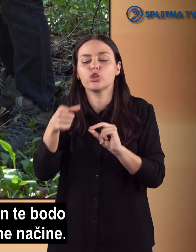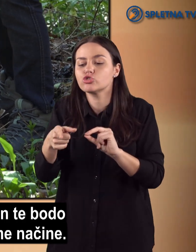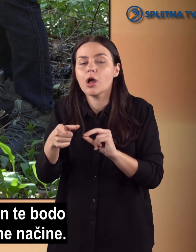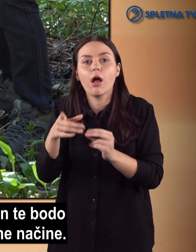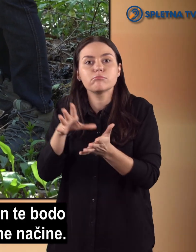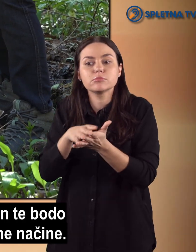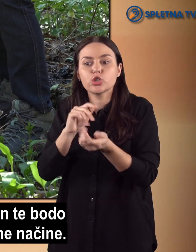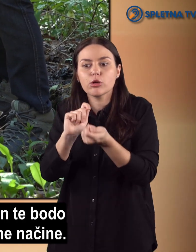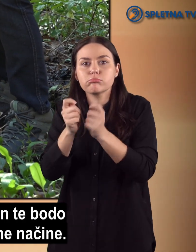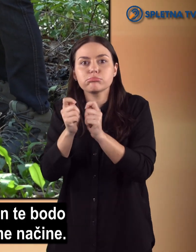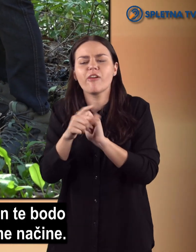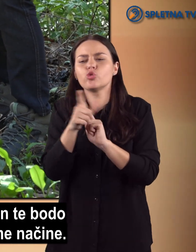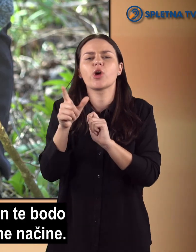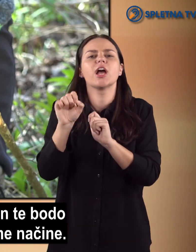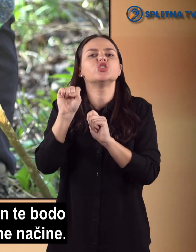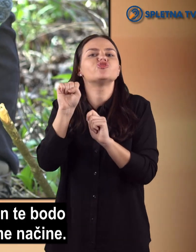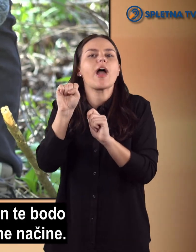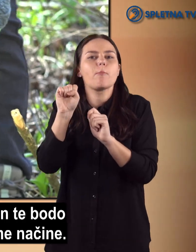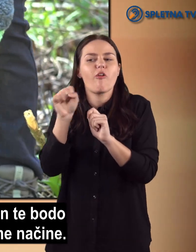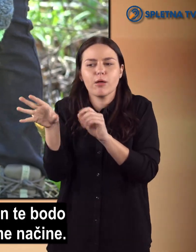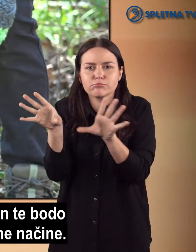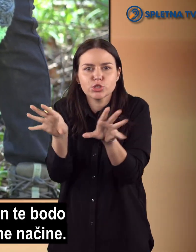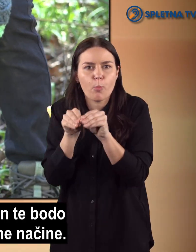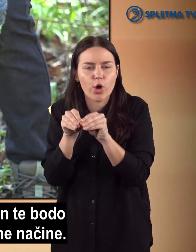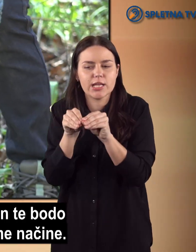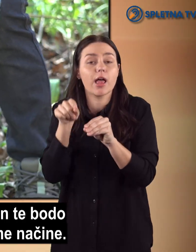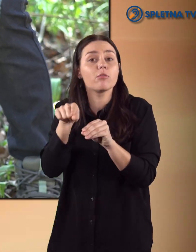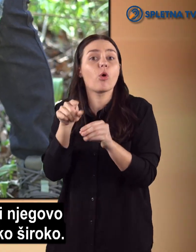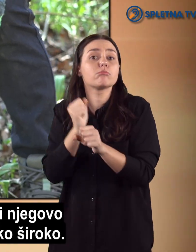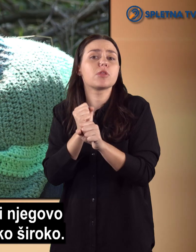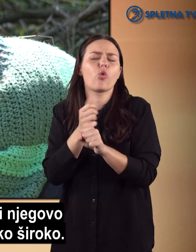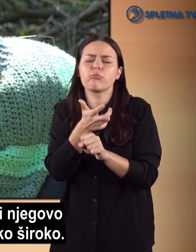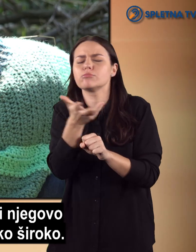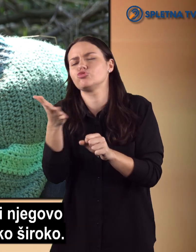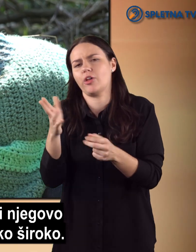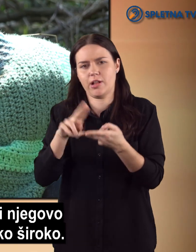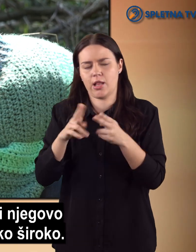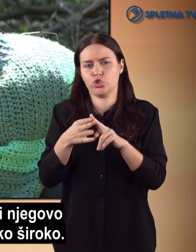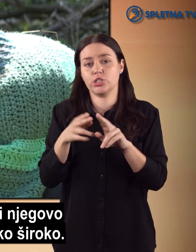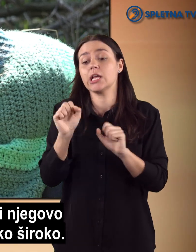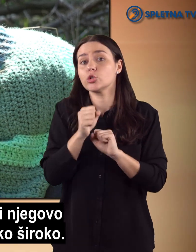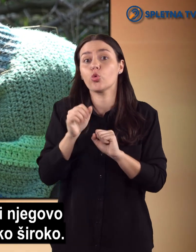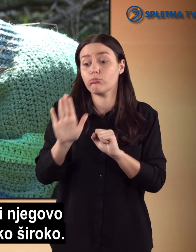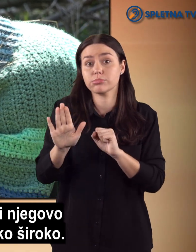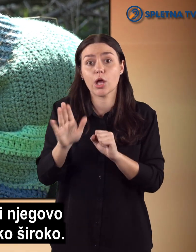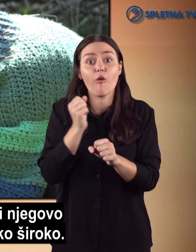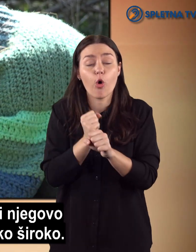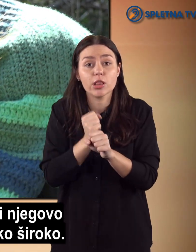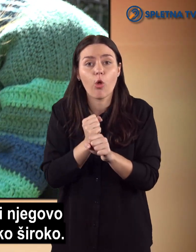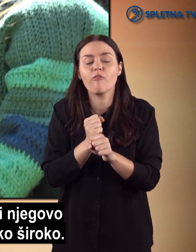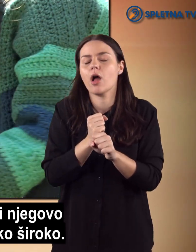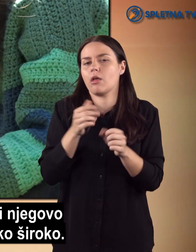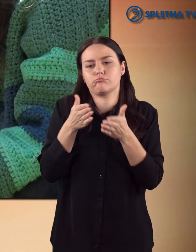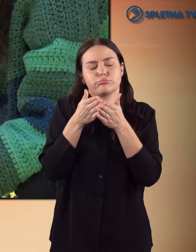številne druge žveplove spojine in te bojo delovale na številne načine. Zaradi tega je tudi njegovo delovanje torej